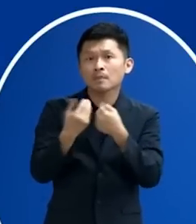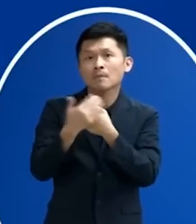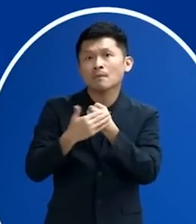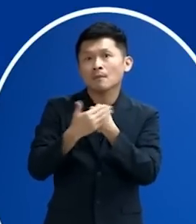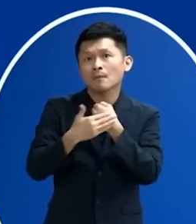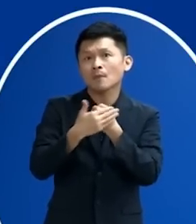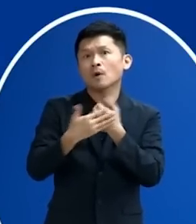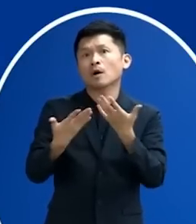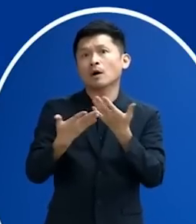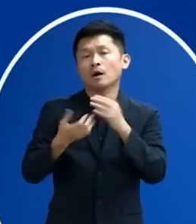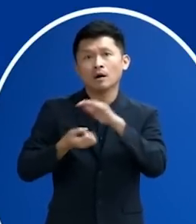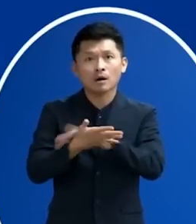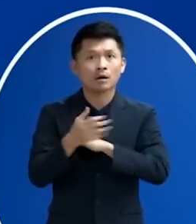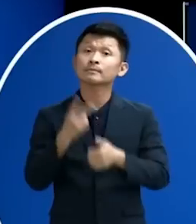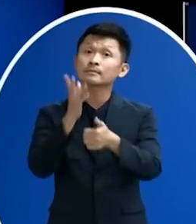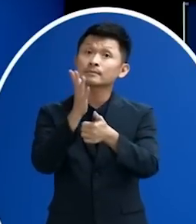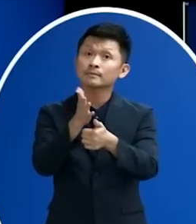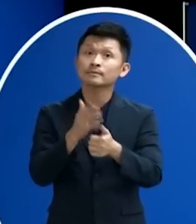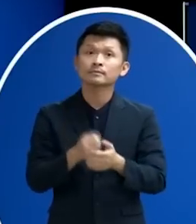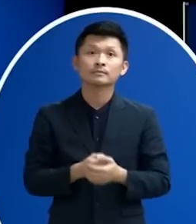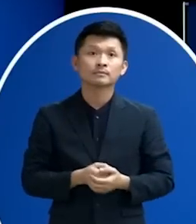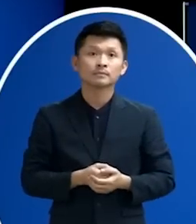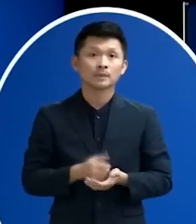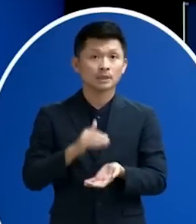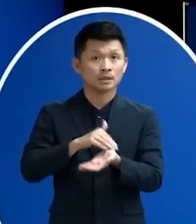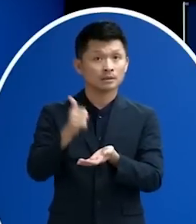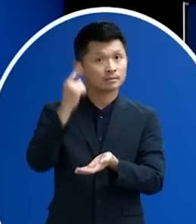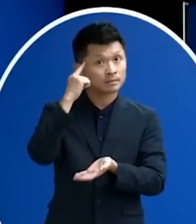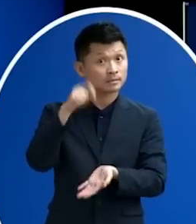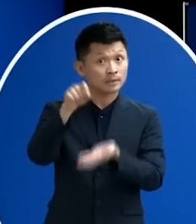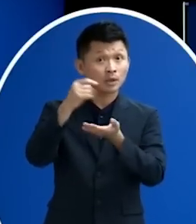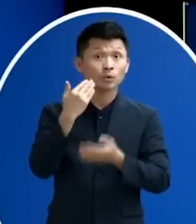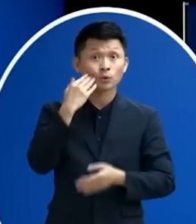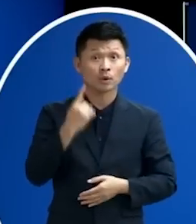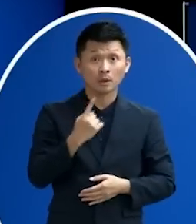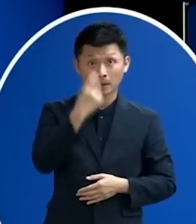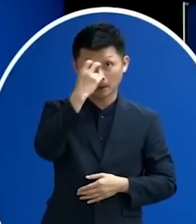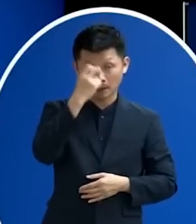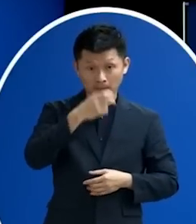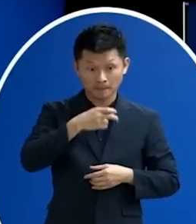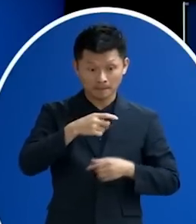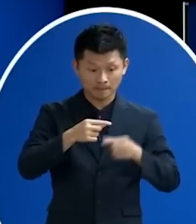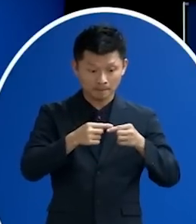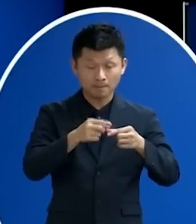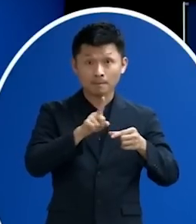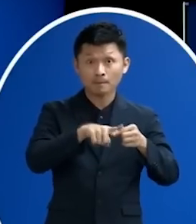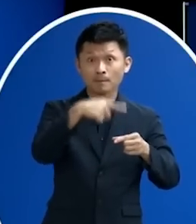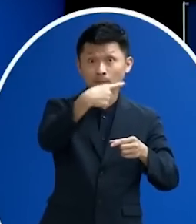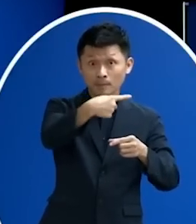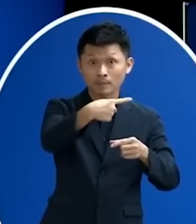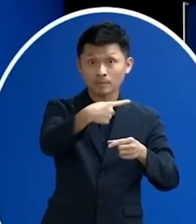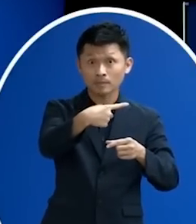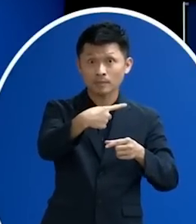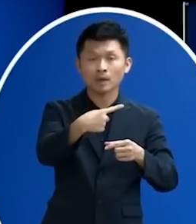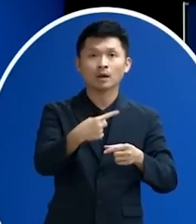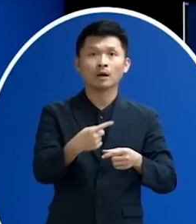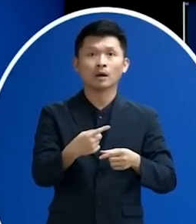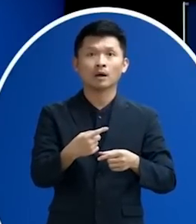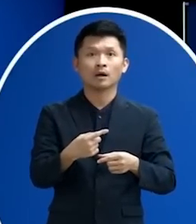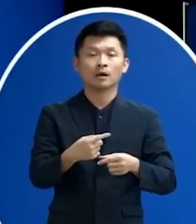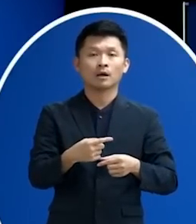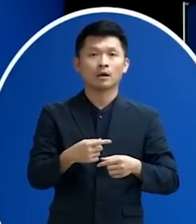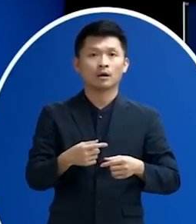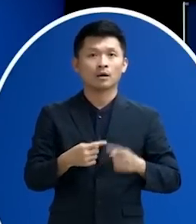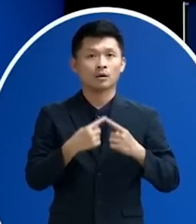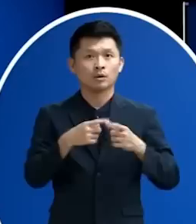维护的法律问题。 医师有建议说，如果快筛阴的话就可以戴口罩然后快速的去投票，那